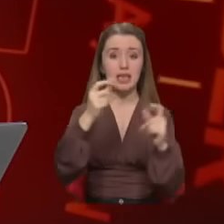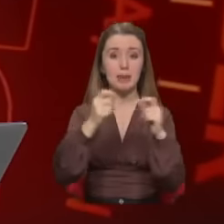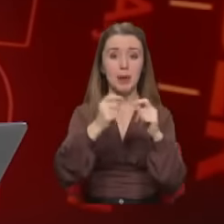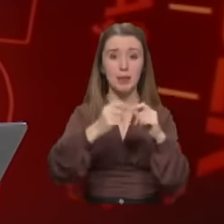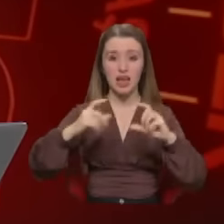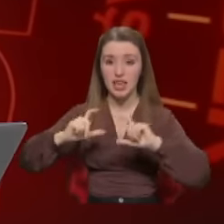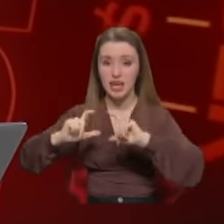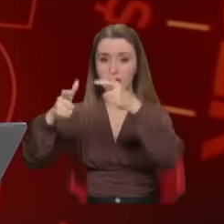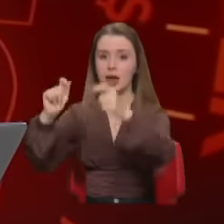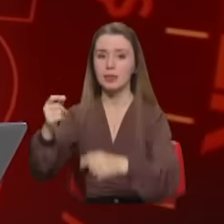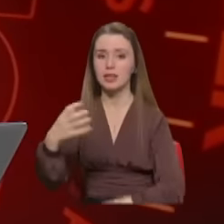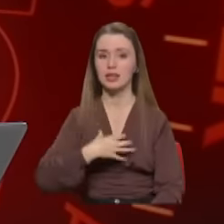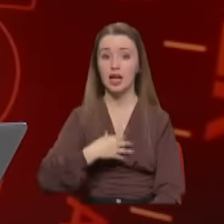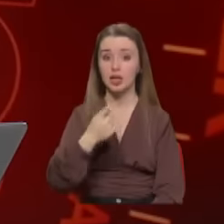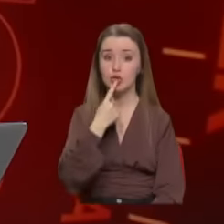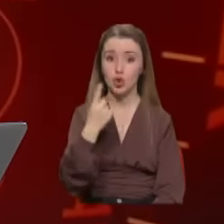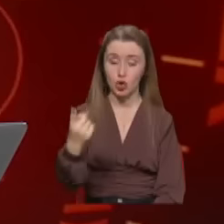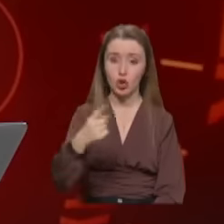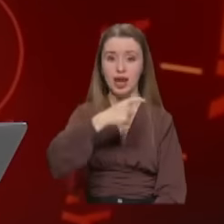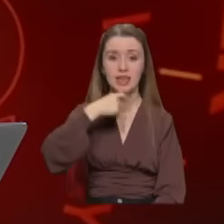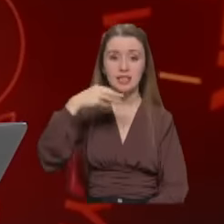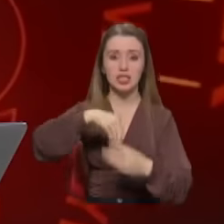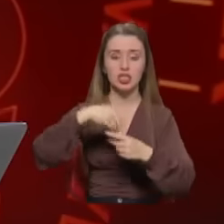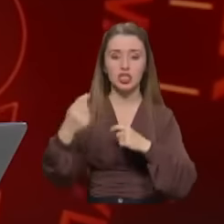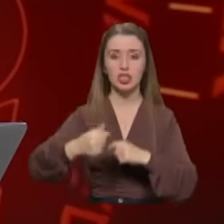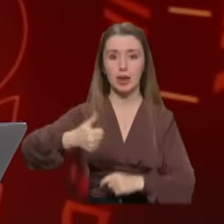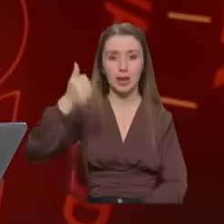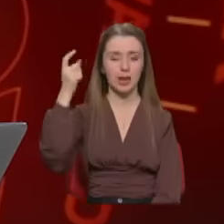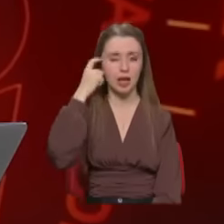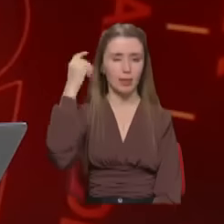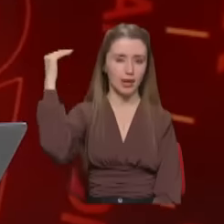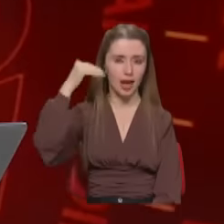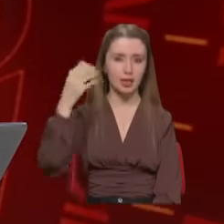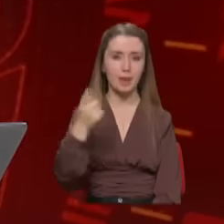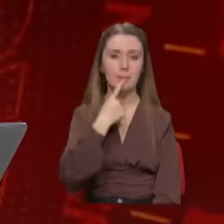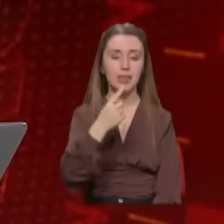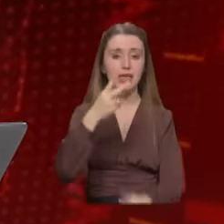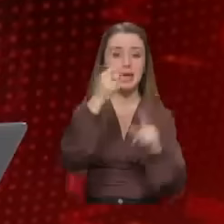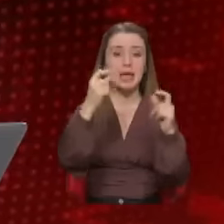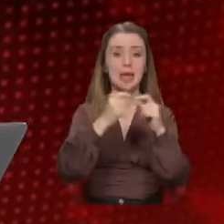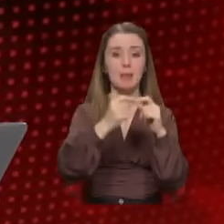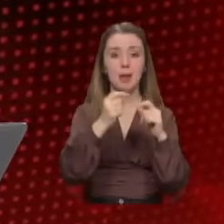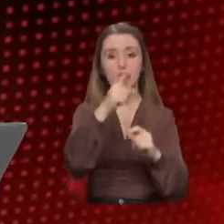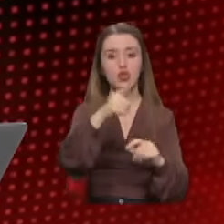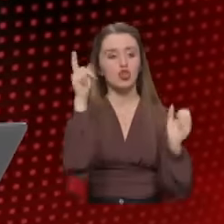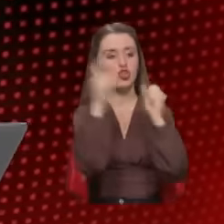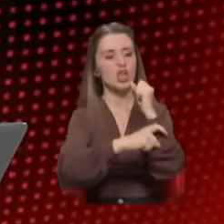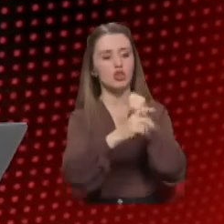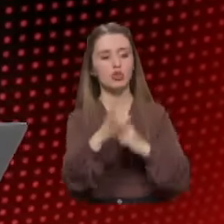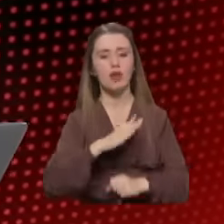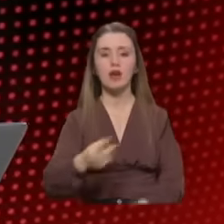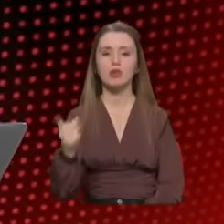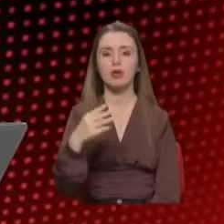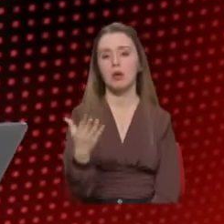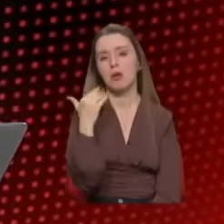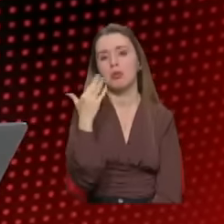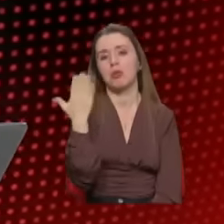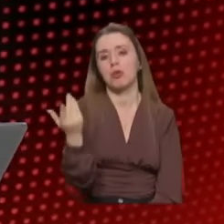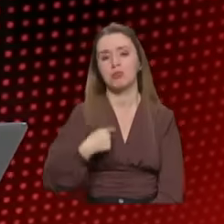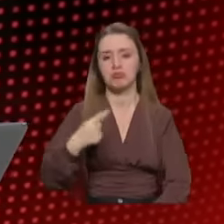iftira attığını kendisi söyleyen eski İçişleri Bakanı geldi. Hani demişti İBB'de şu kadar terörist var. Sonra da yo